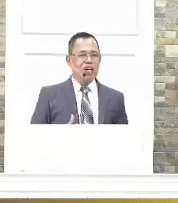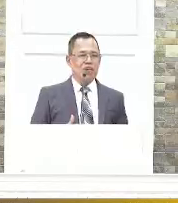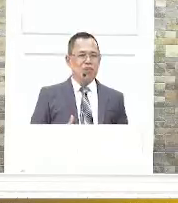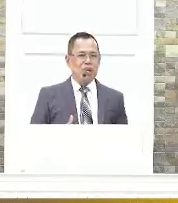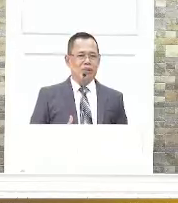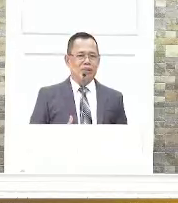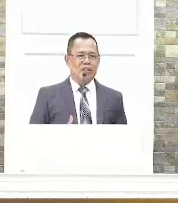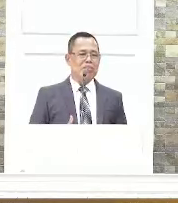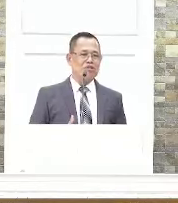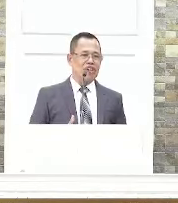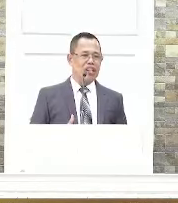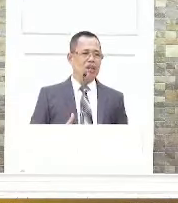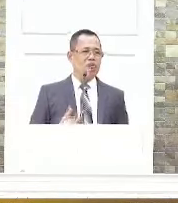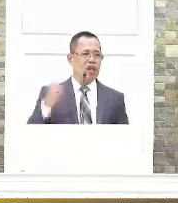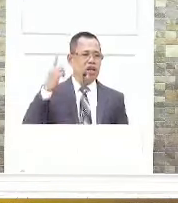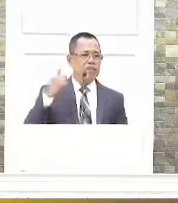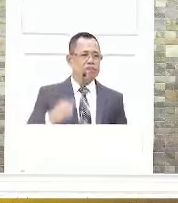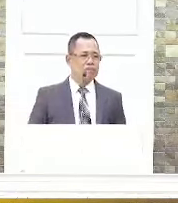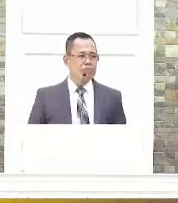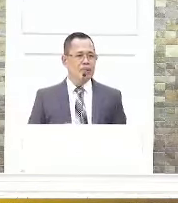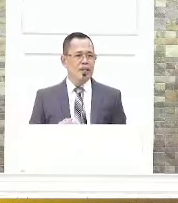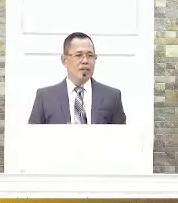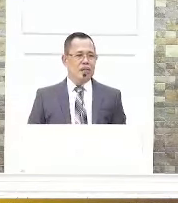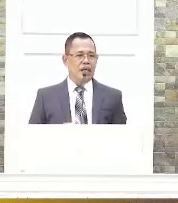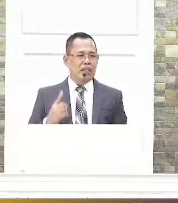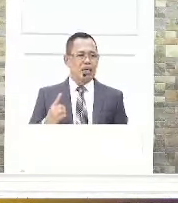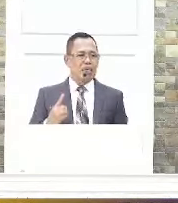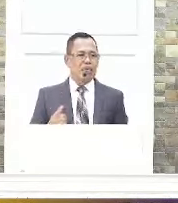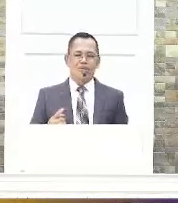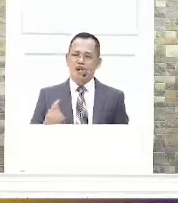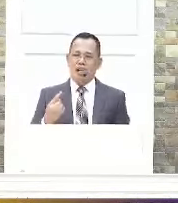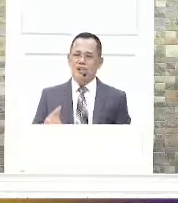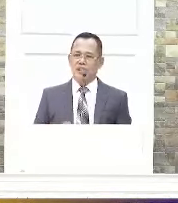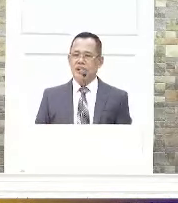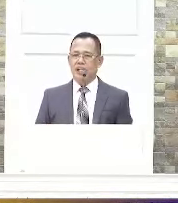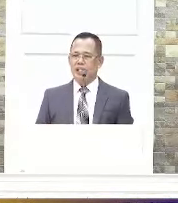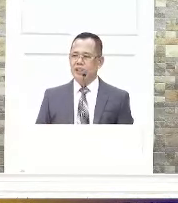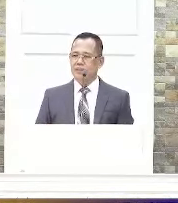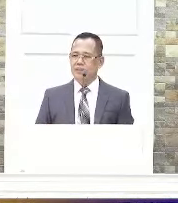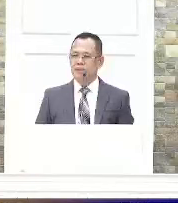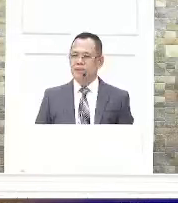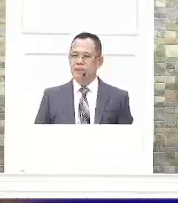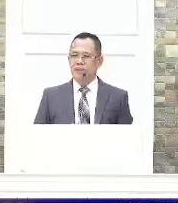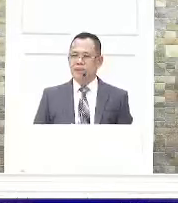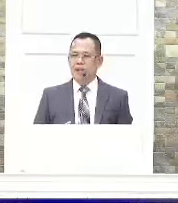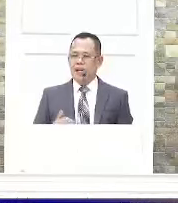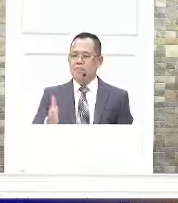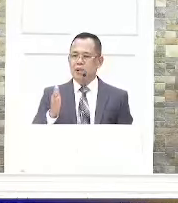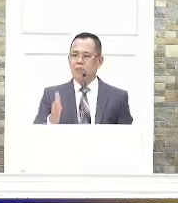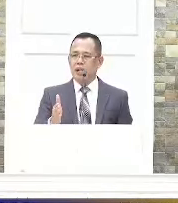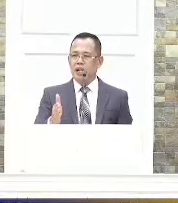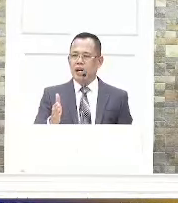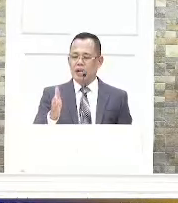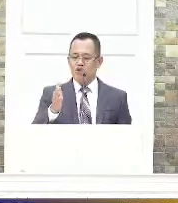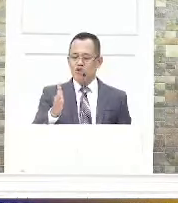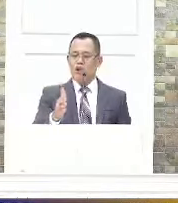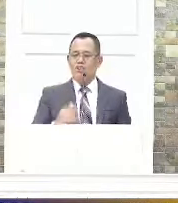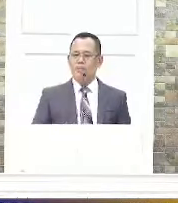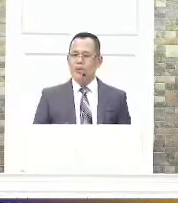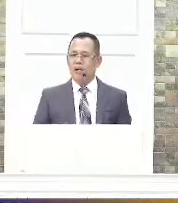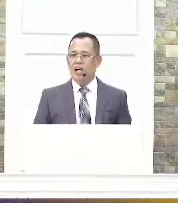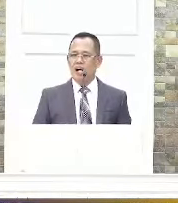inaaral yung Bible Sabi ko sa kanila una tinatanggap ko sa aking sarili na ang Bibliya ang